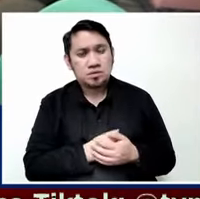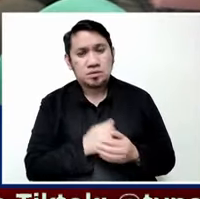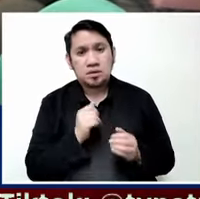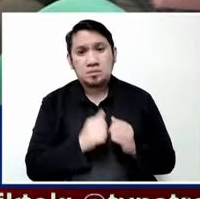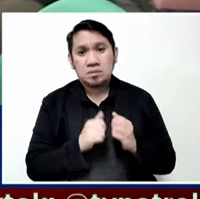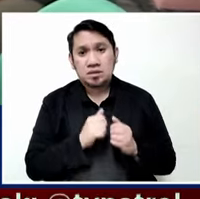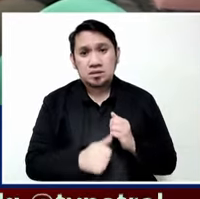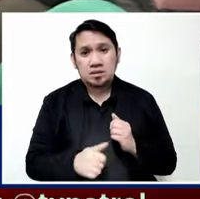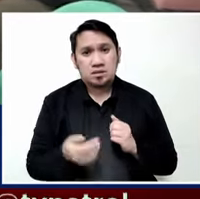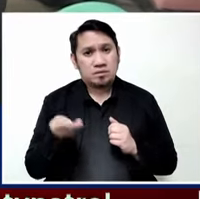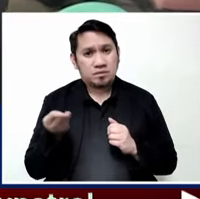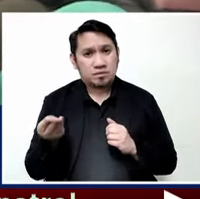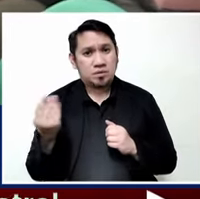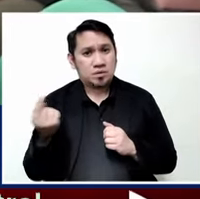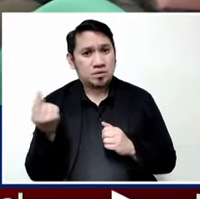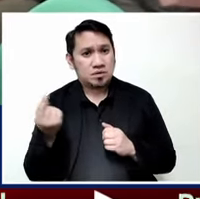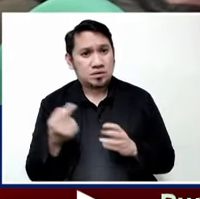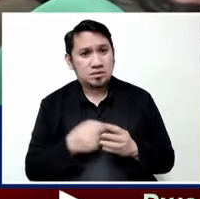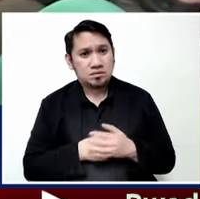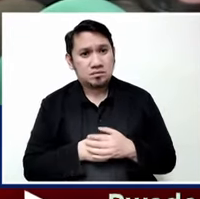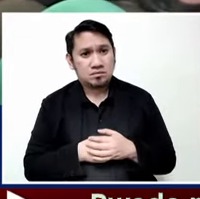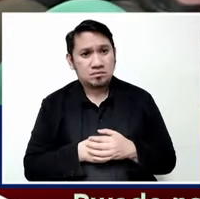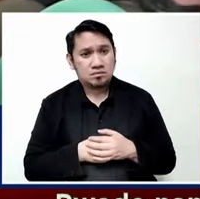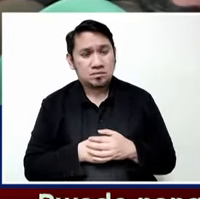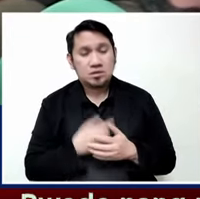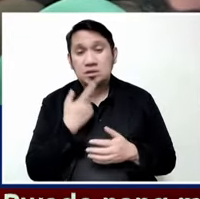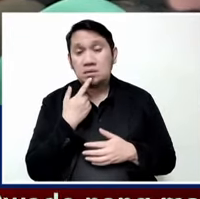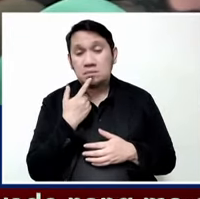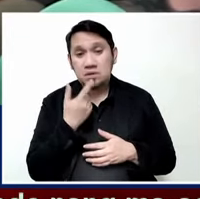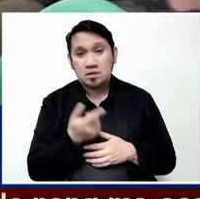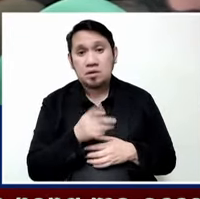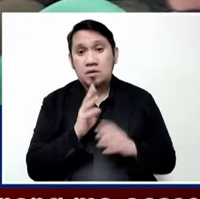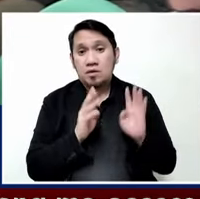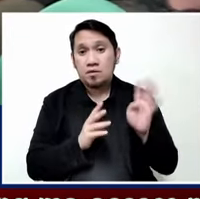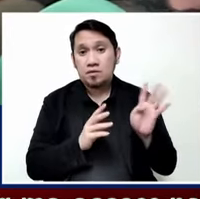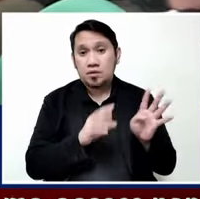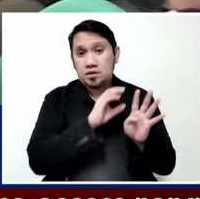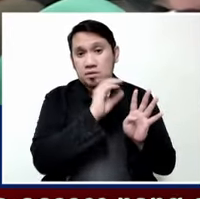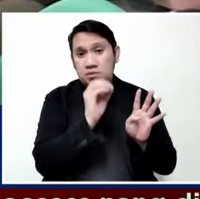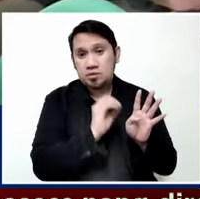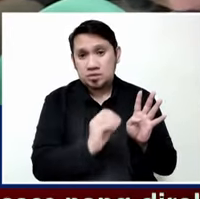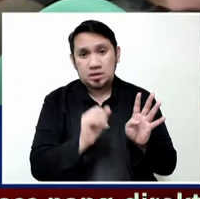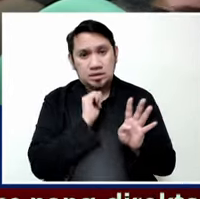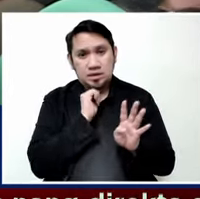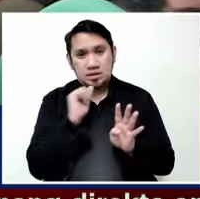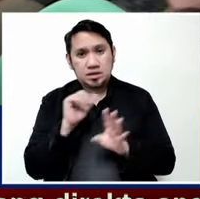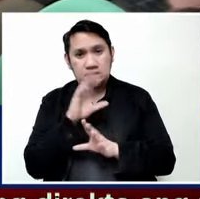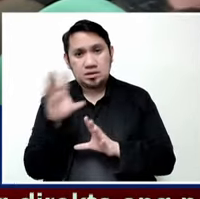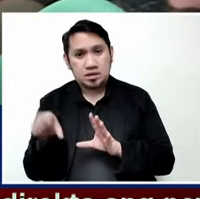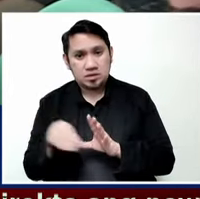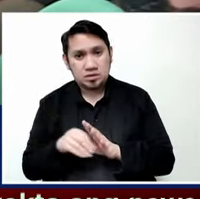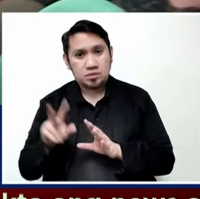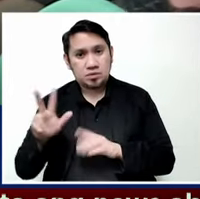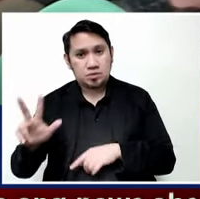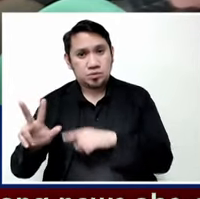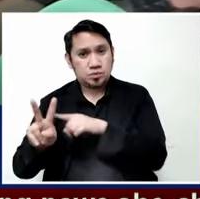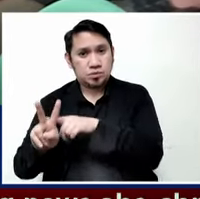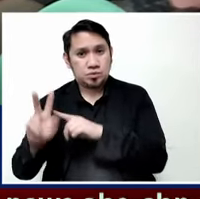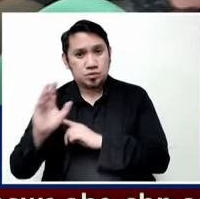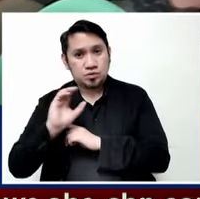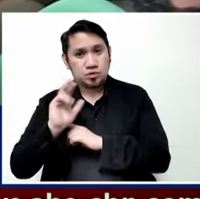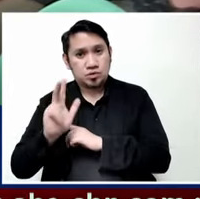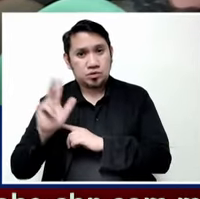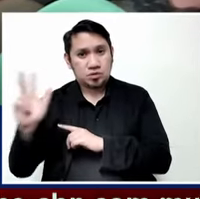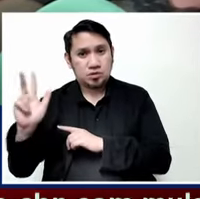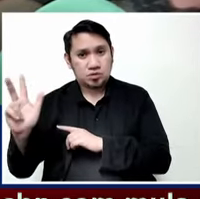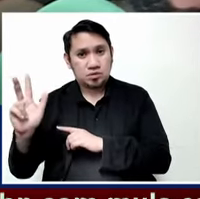sila. No, but so kung sinabi ni 40% at hindi nagsama si yung dalawang 30%,